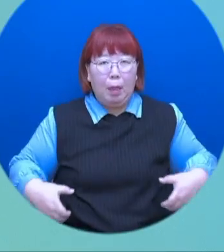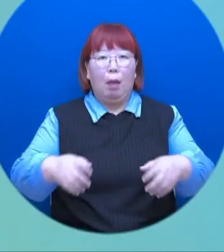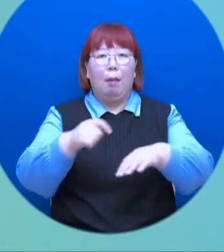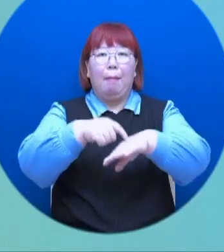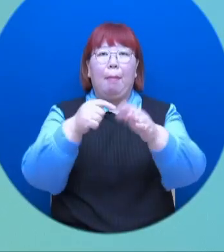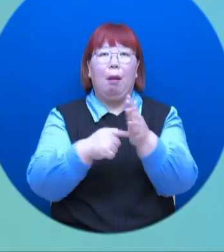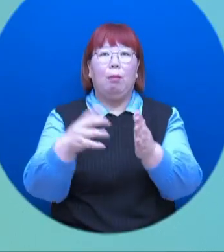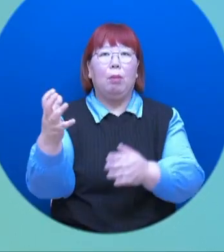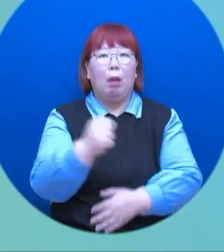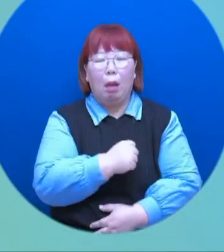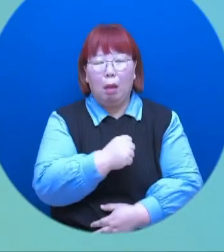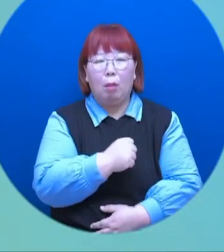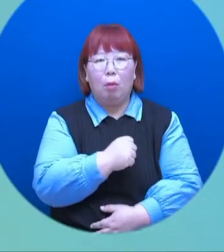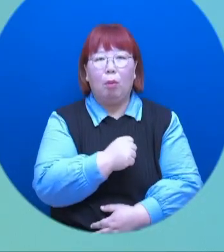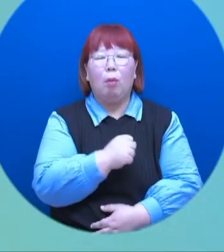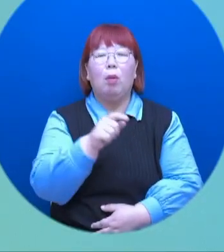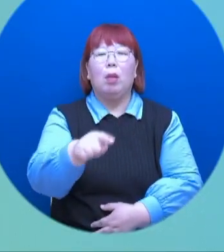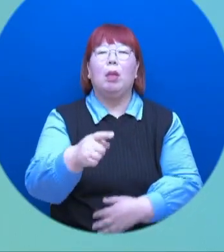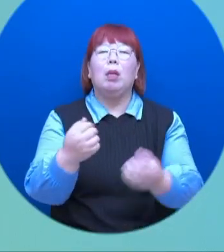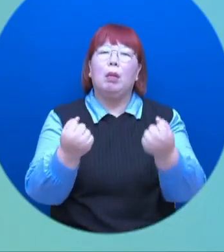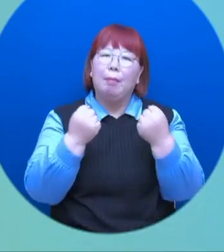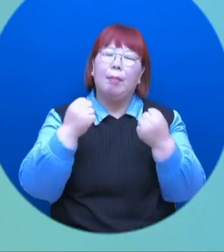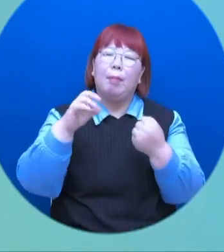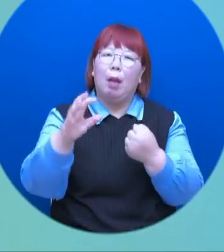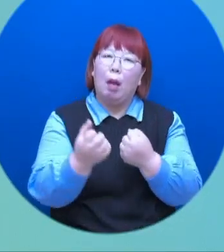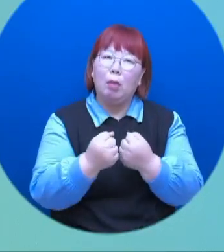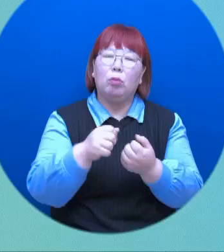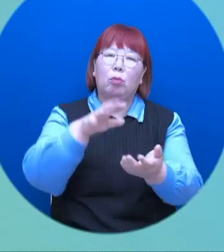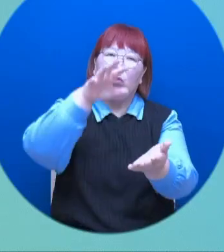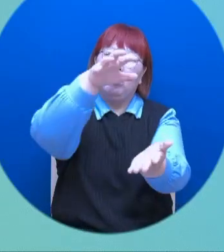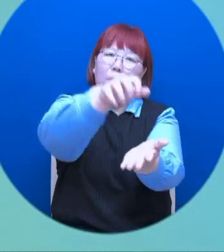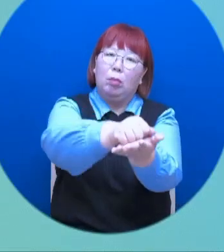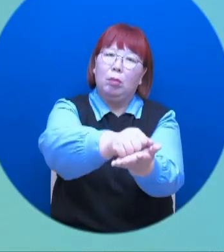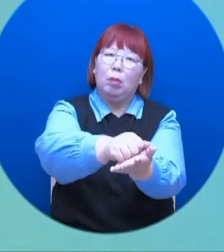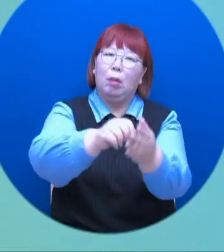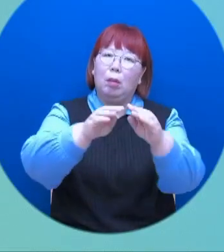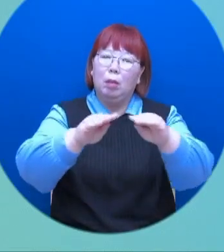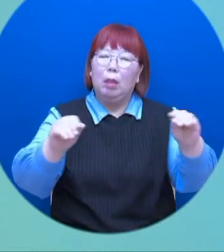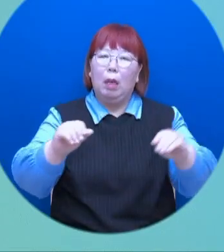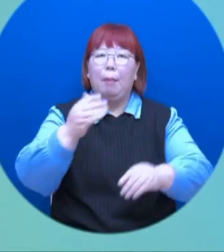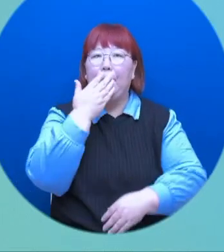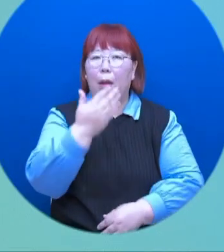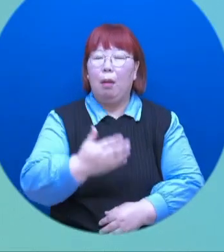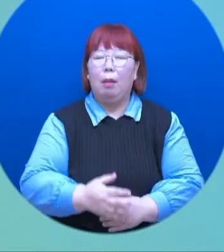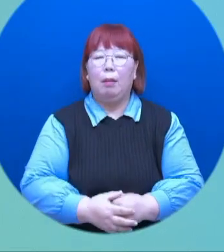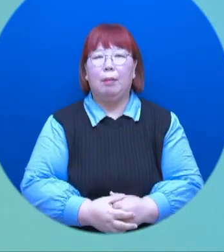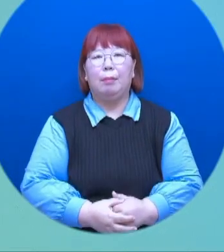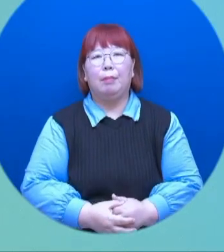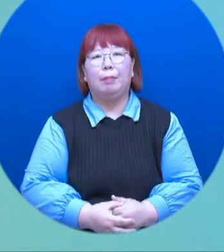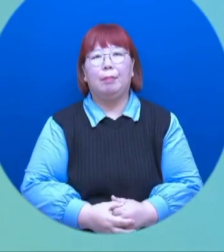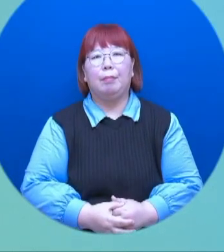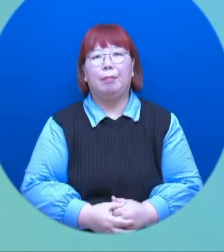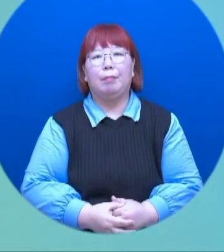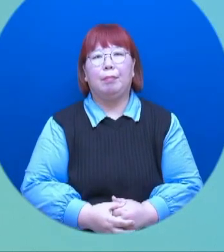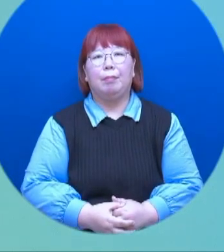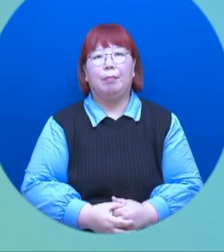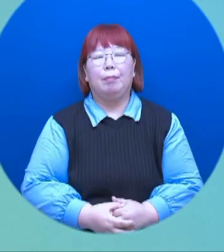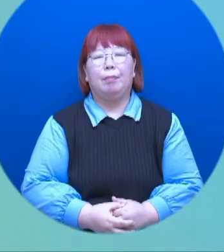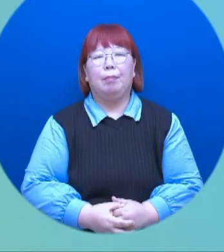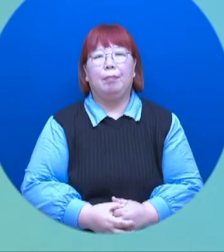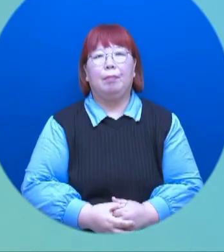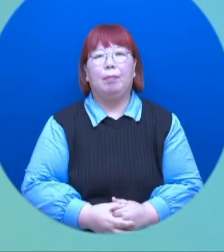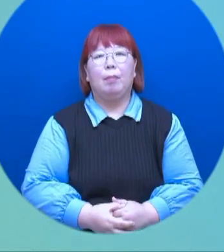마음을 갖고 이 강인함으로 그 헤브론을 차지할 수가 있었을까요? 여러분,